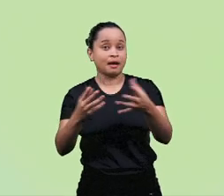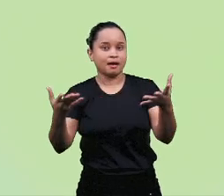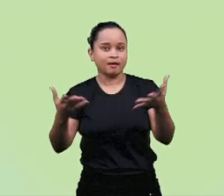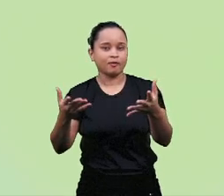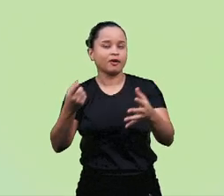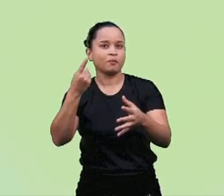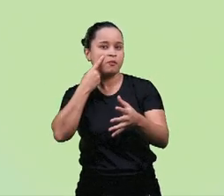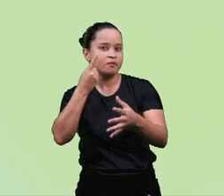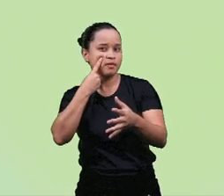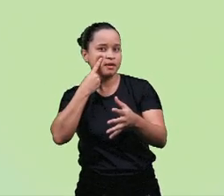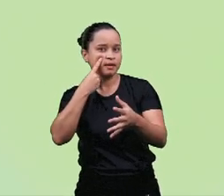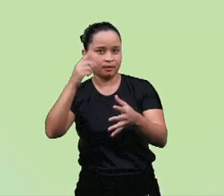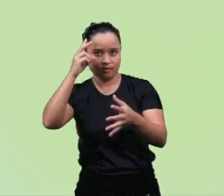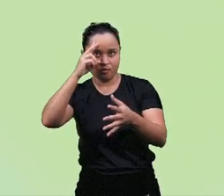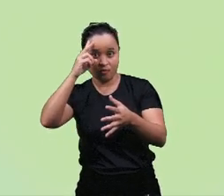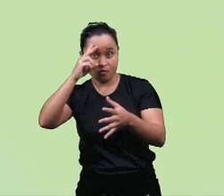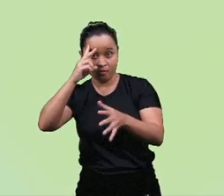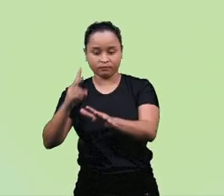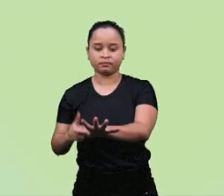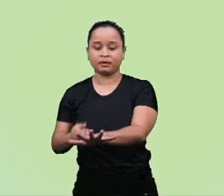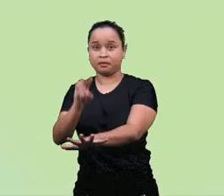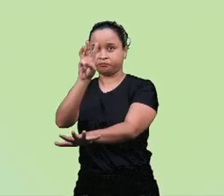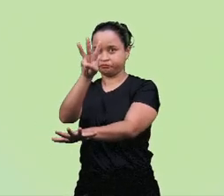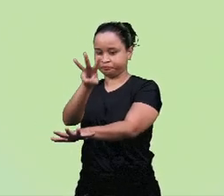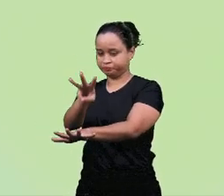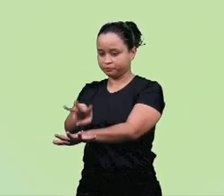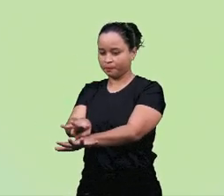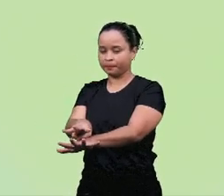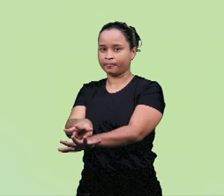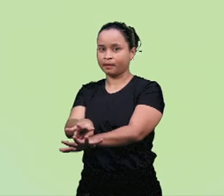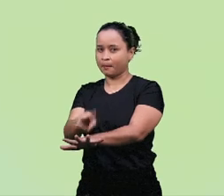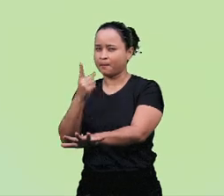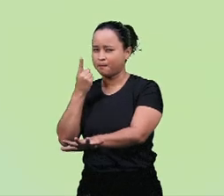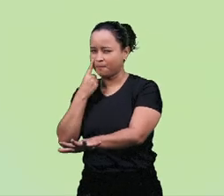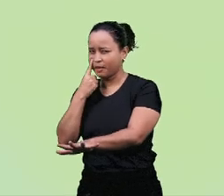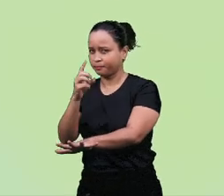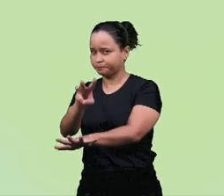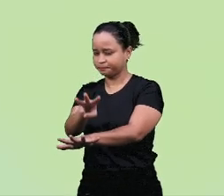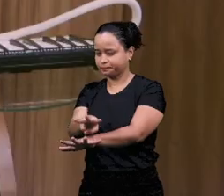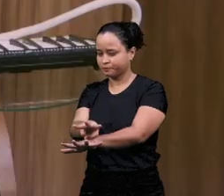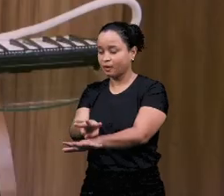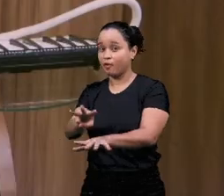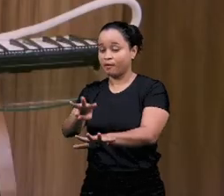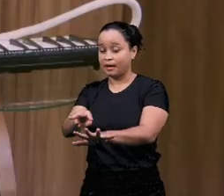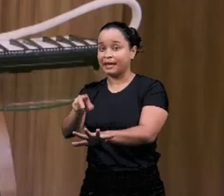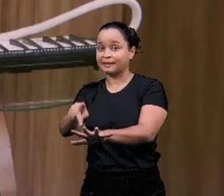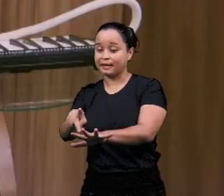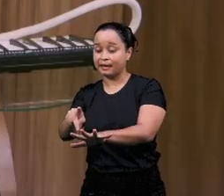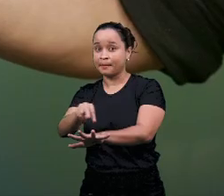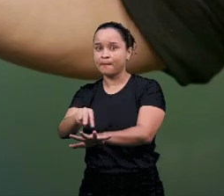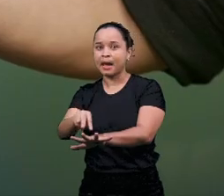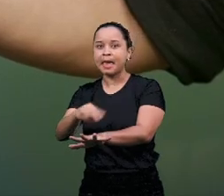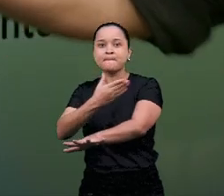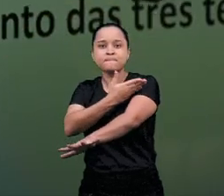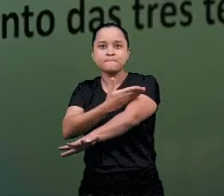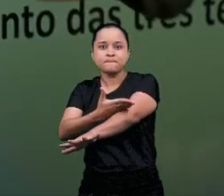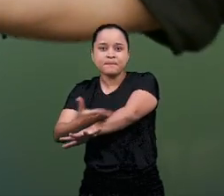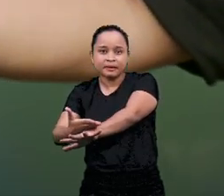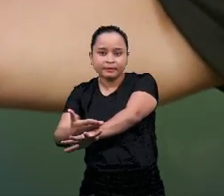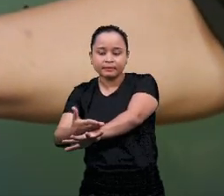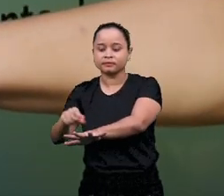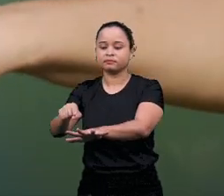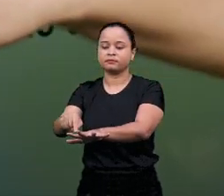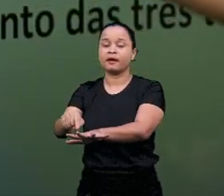est entre la note Fa et Sol, des notes naturelles, et elle est la première